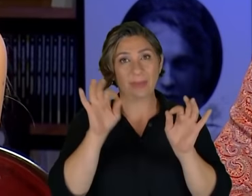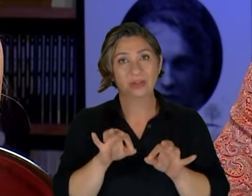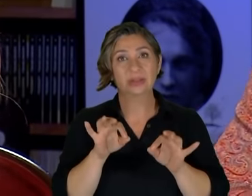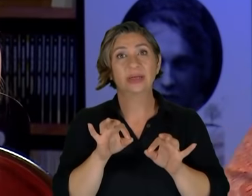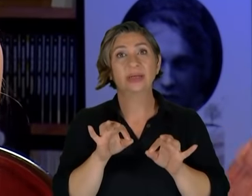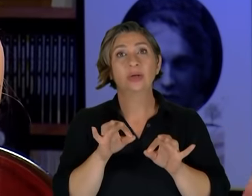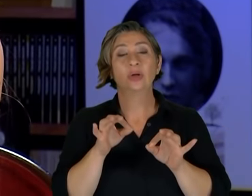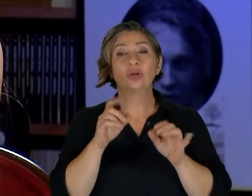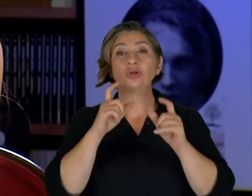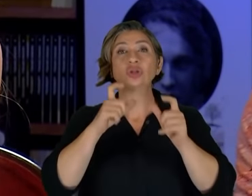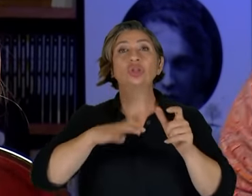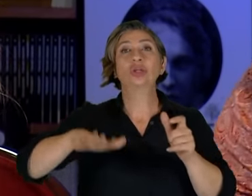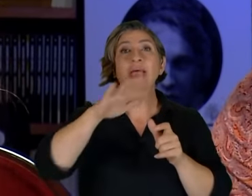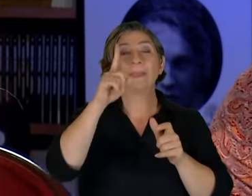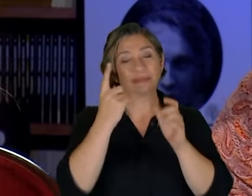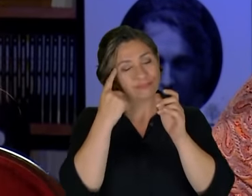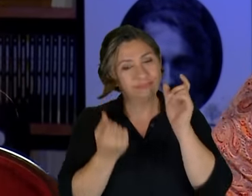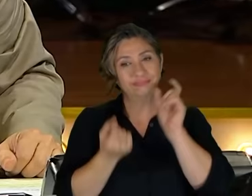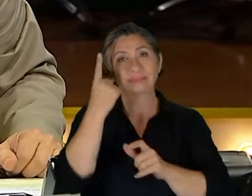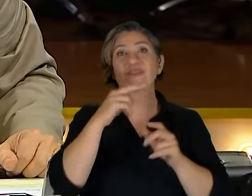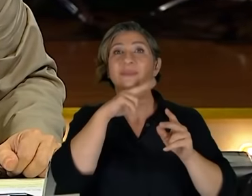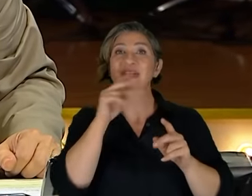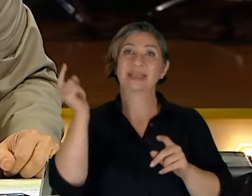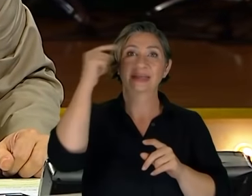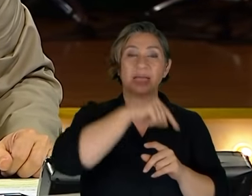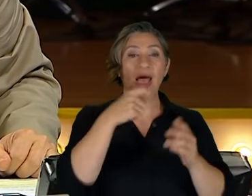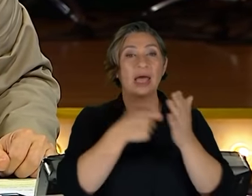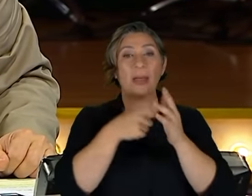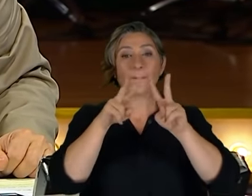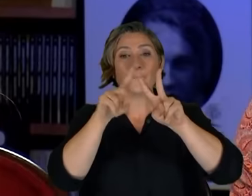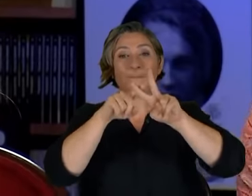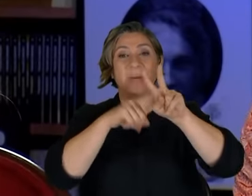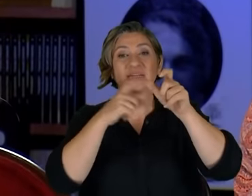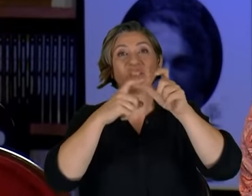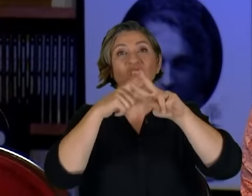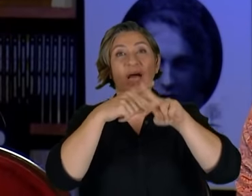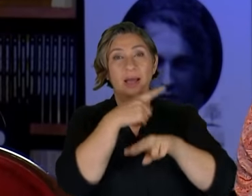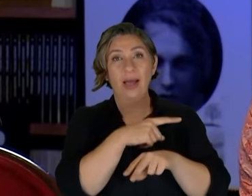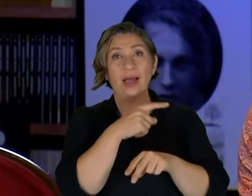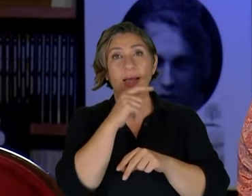başladı. Sosyal bir girişim kurdum Paris'e döndükten sonra. Adı Maisha olan. Maisha